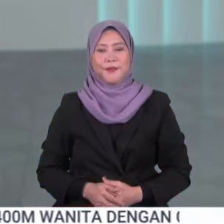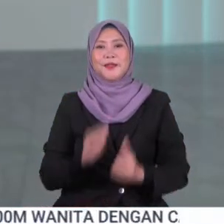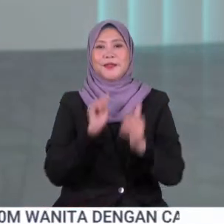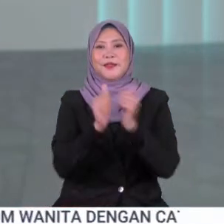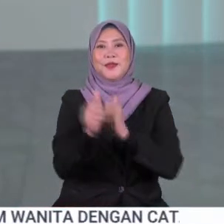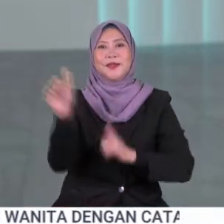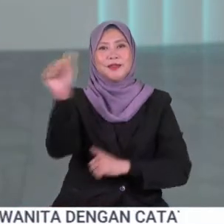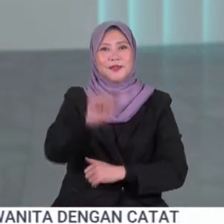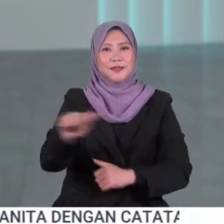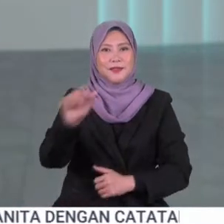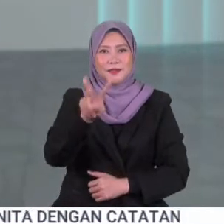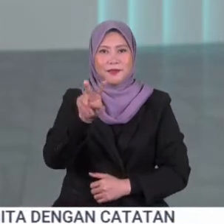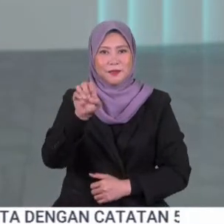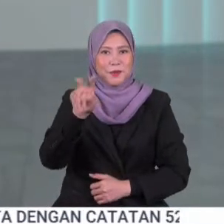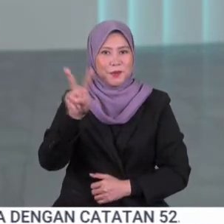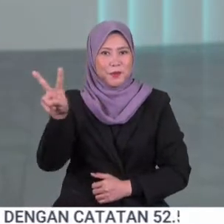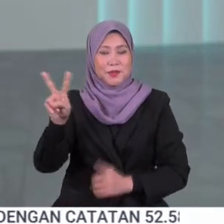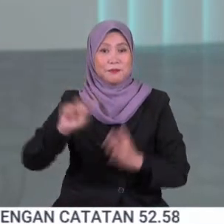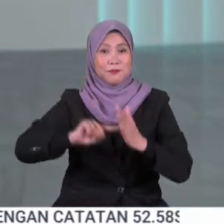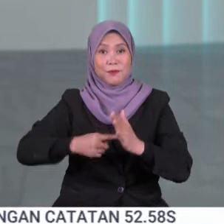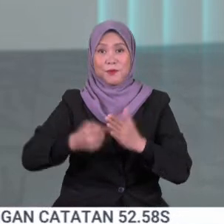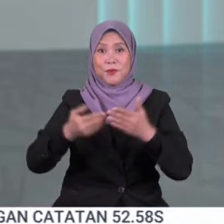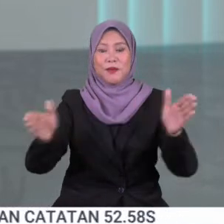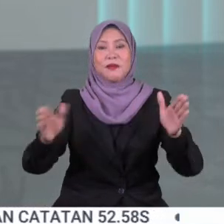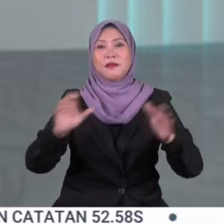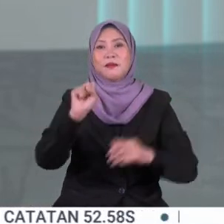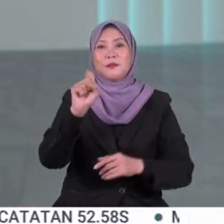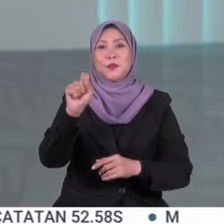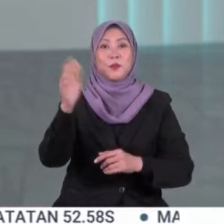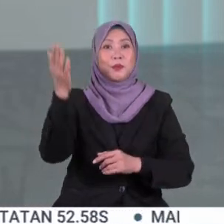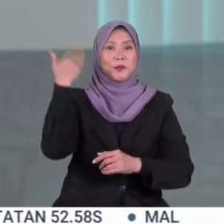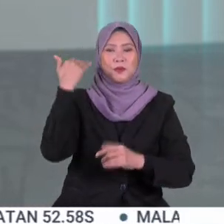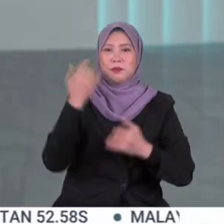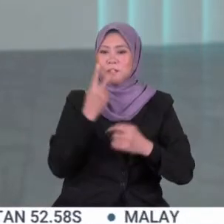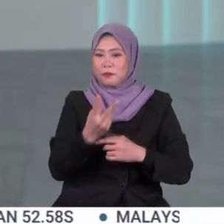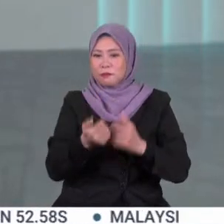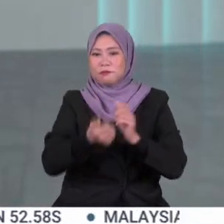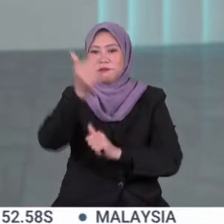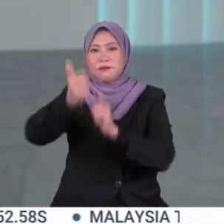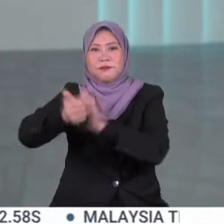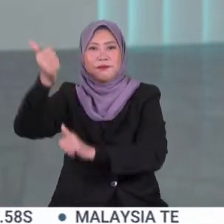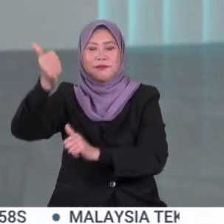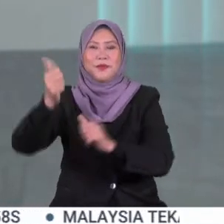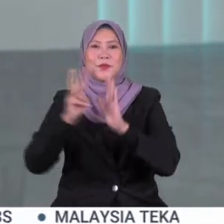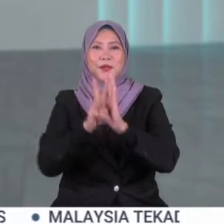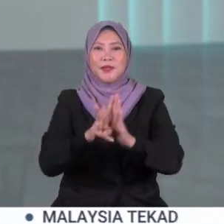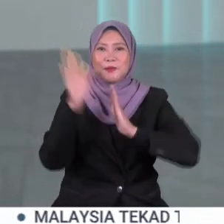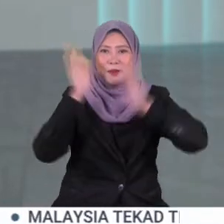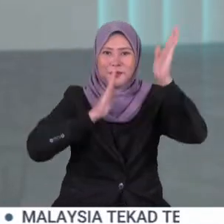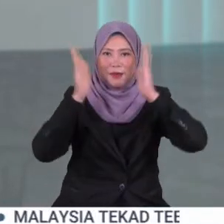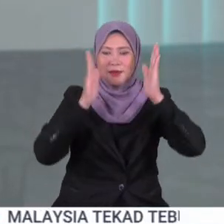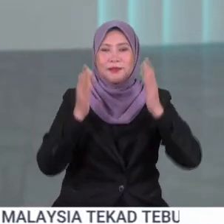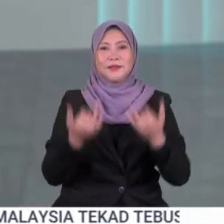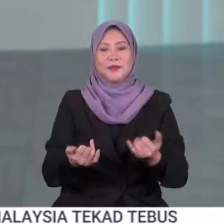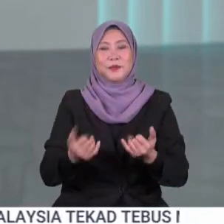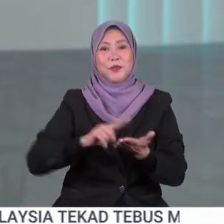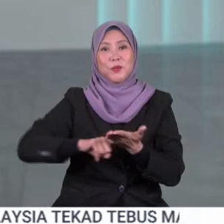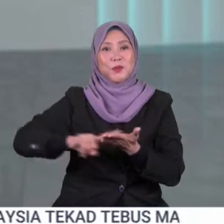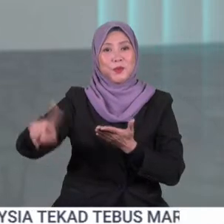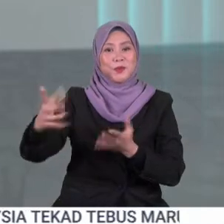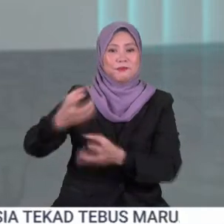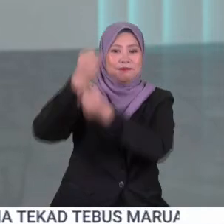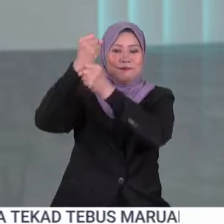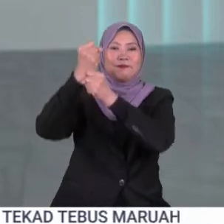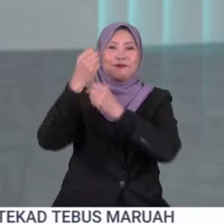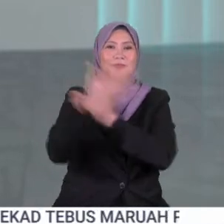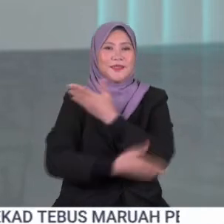Sukan Asia 2022 yang membuka tirai pada Sabtu lalu menyaksikan pelbagai pencapaian telah diraih kontingen Malaysia. Berikut sorotan seminggu pencapaian